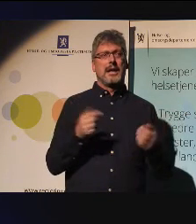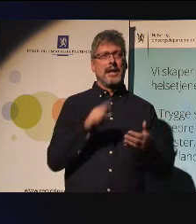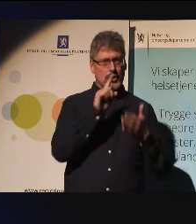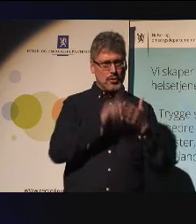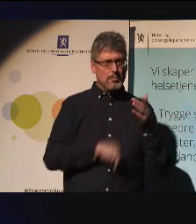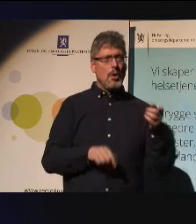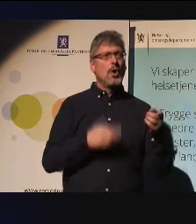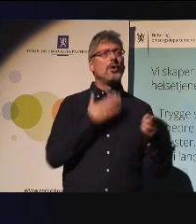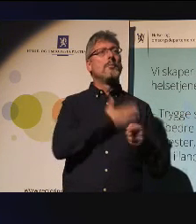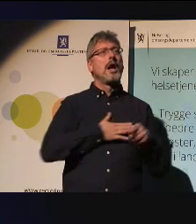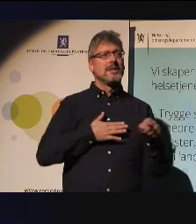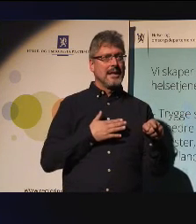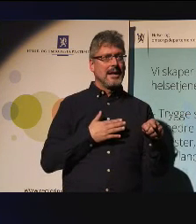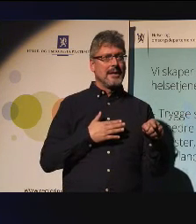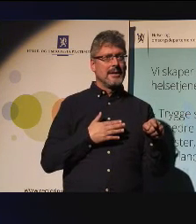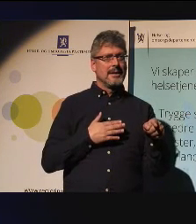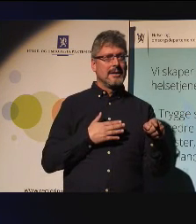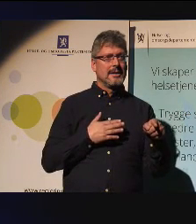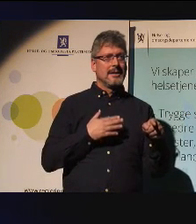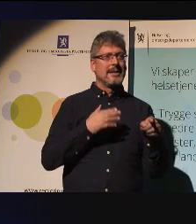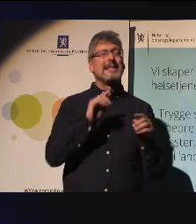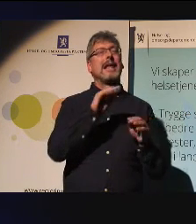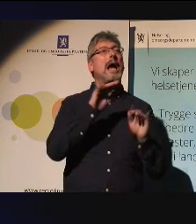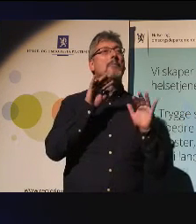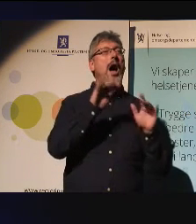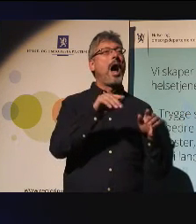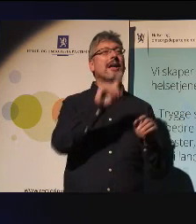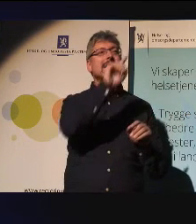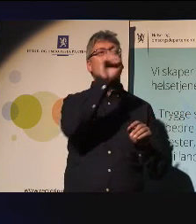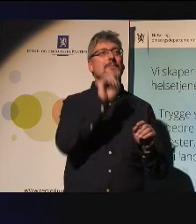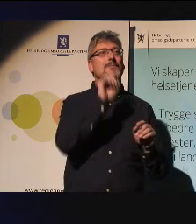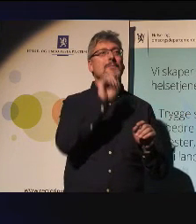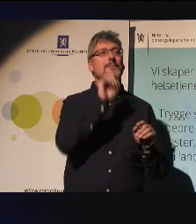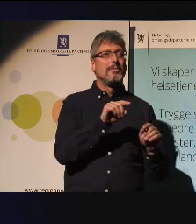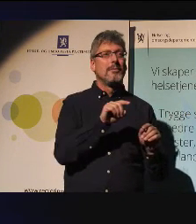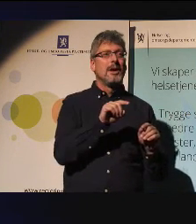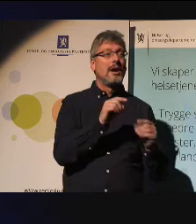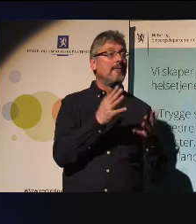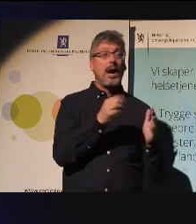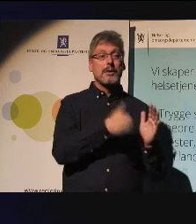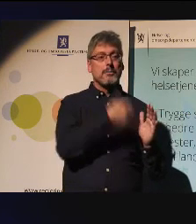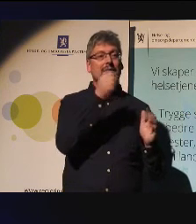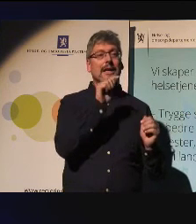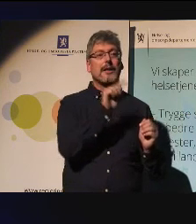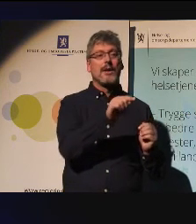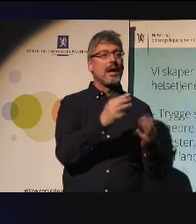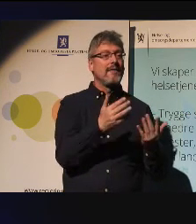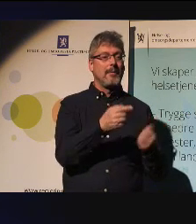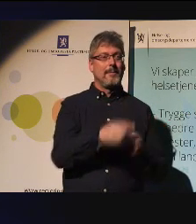pasienten eller brukeren dette magiske spørsmålet. Hva er det som er viktig for deg?